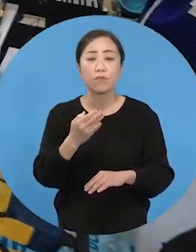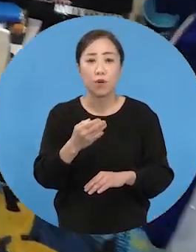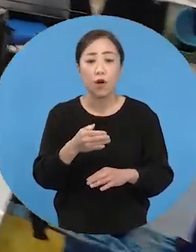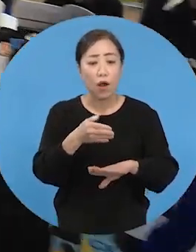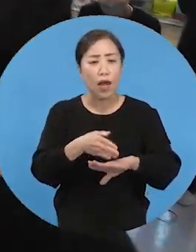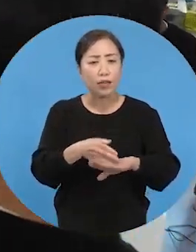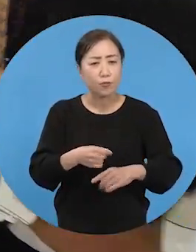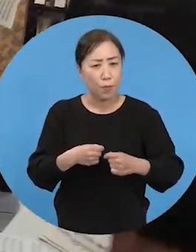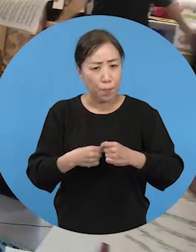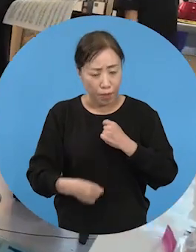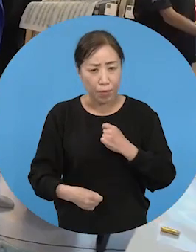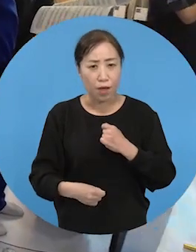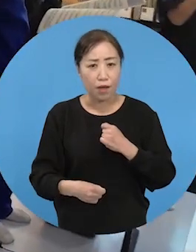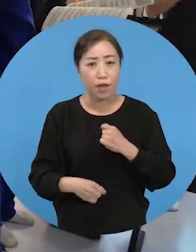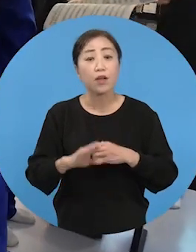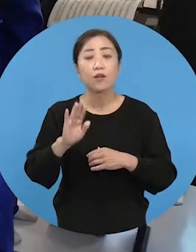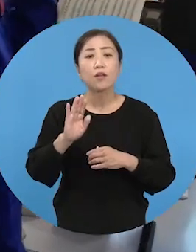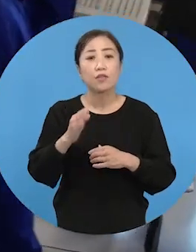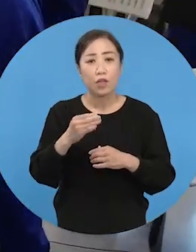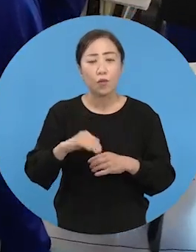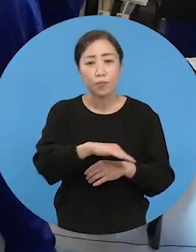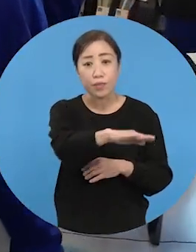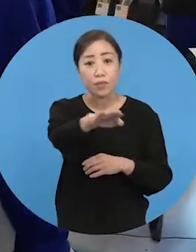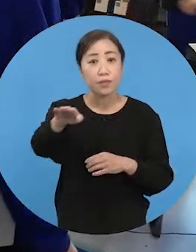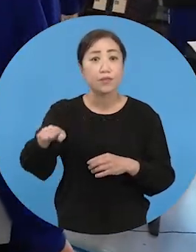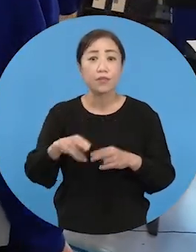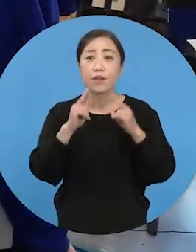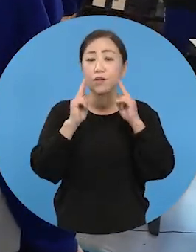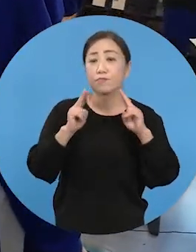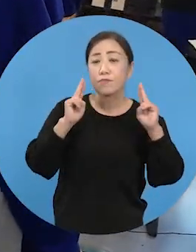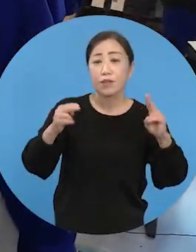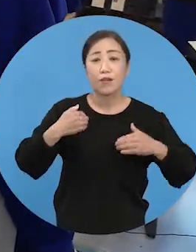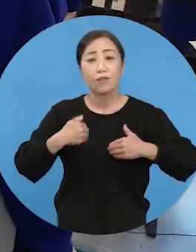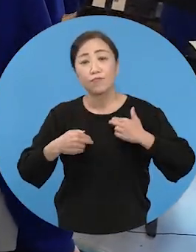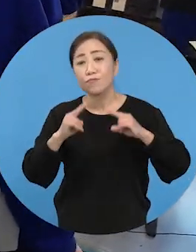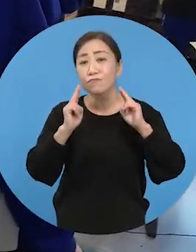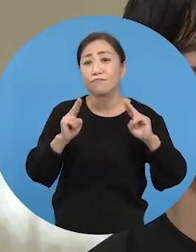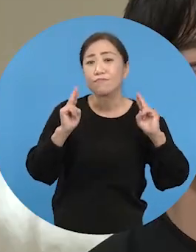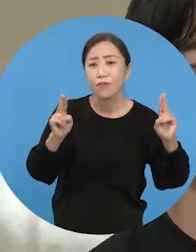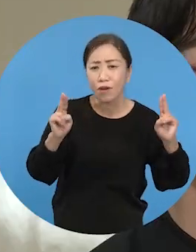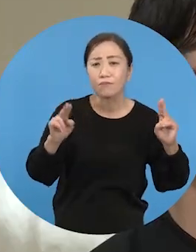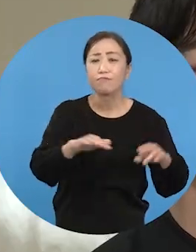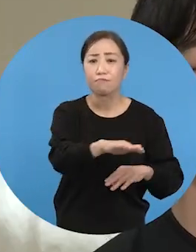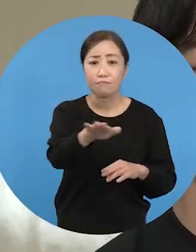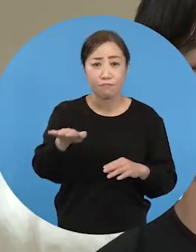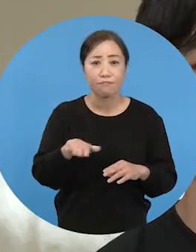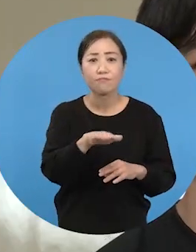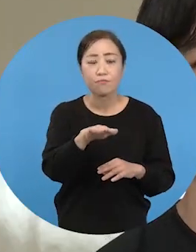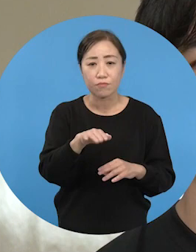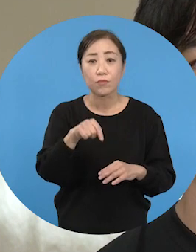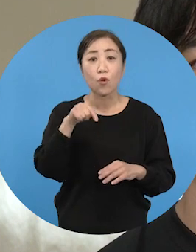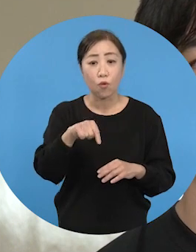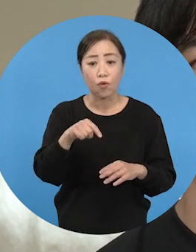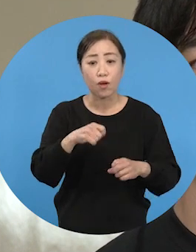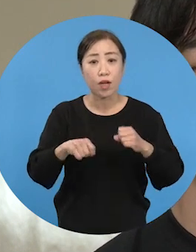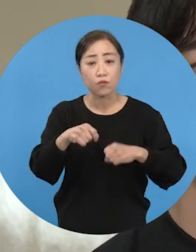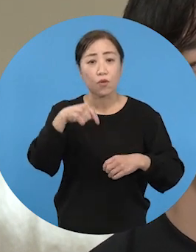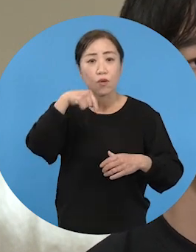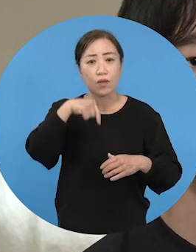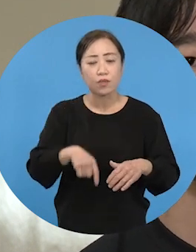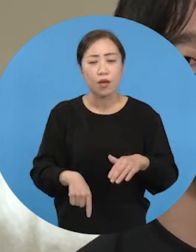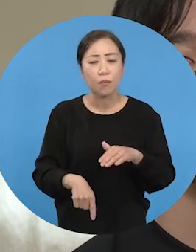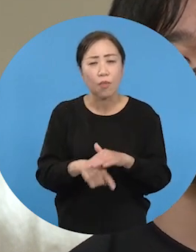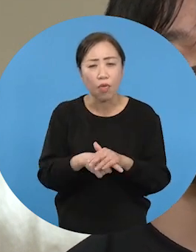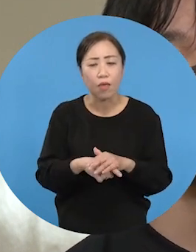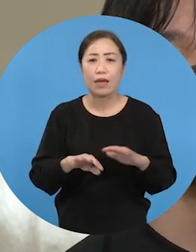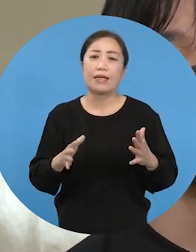なんですけど、真面目は大前提にあってその上でもう全員が楽しんでるんで、まあ、この部活にいてつまんね